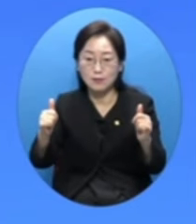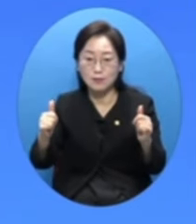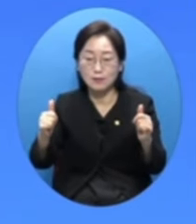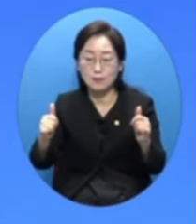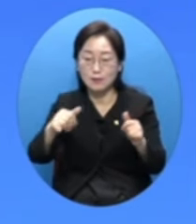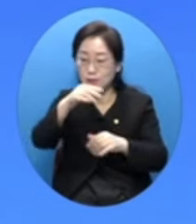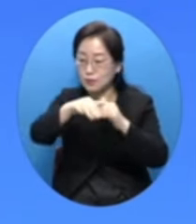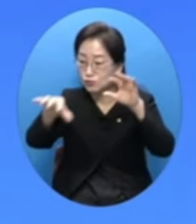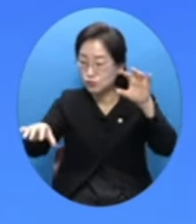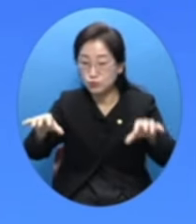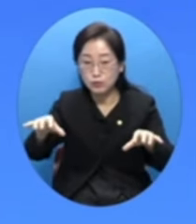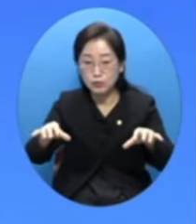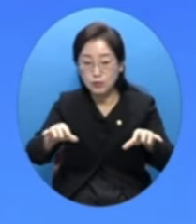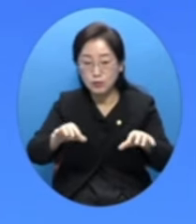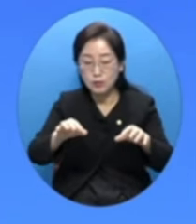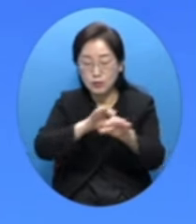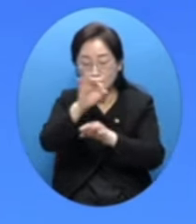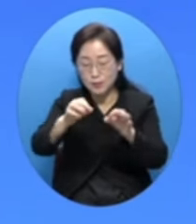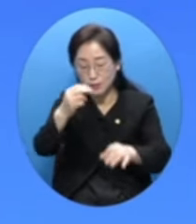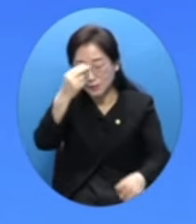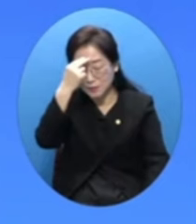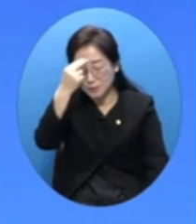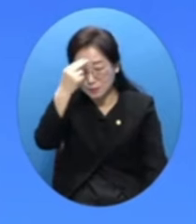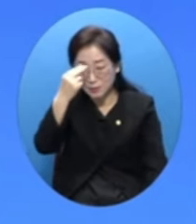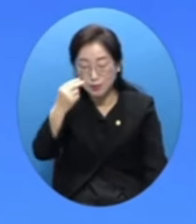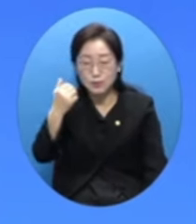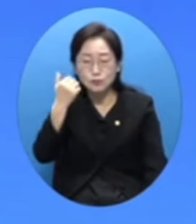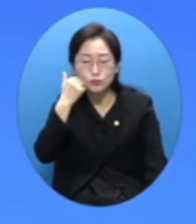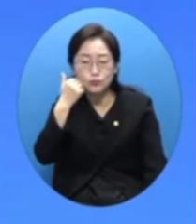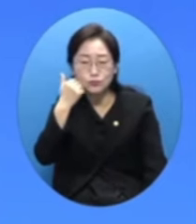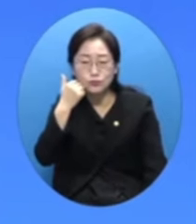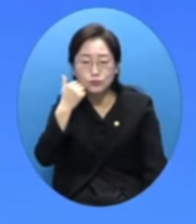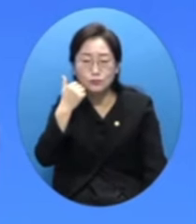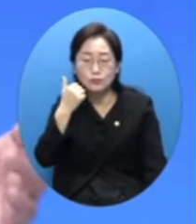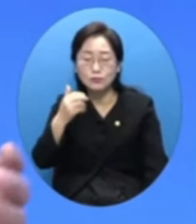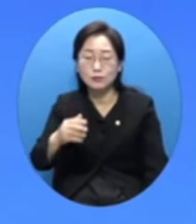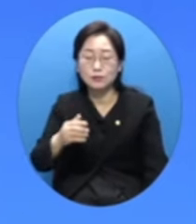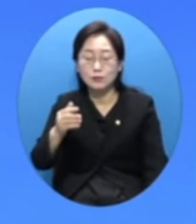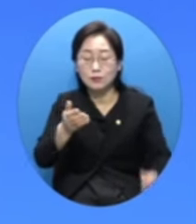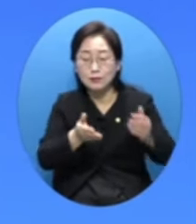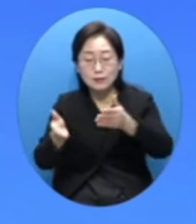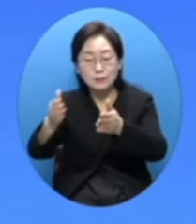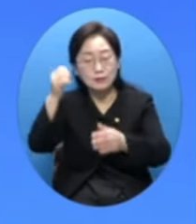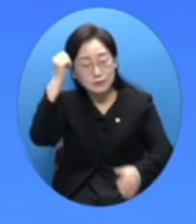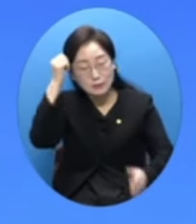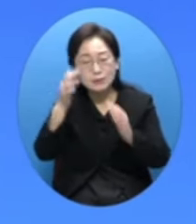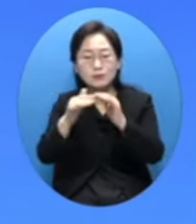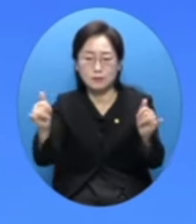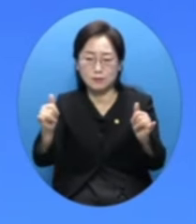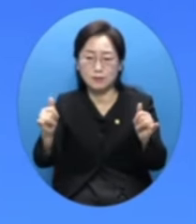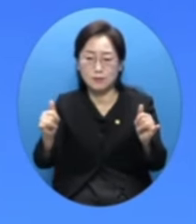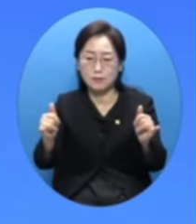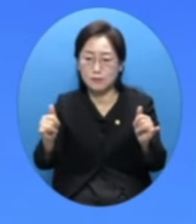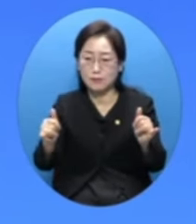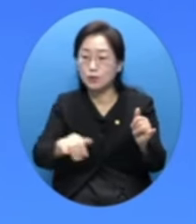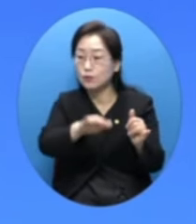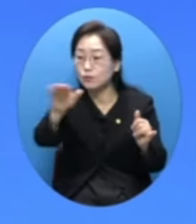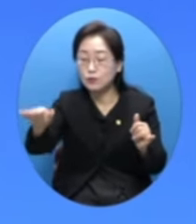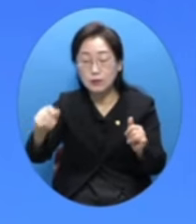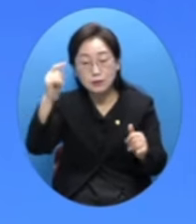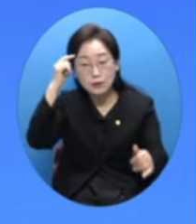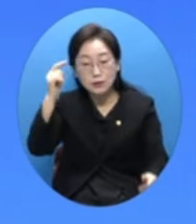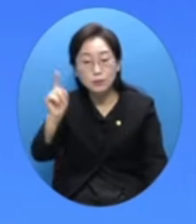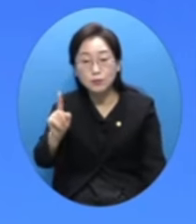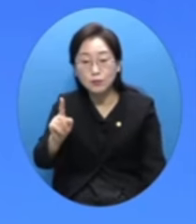주의 경제적인 어려움으로 고통 나오는 우리 이웃들 노숙자들 그들을 우리가 어떻게 바라보고 어떻게 그들을